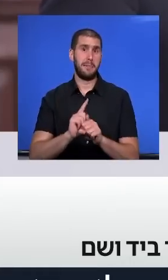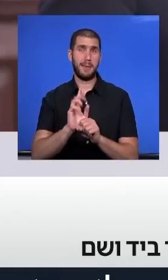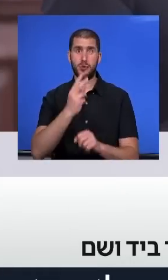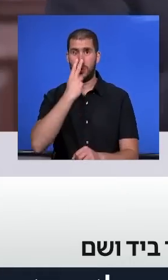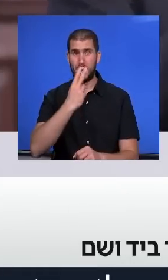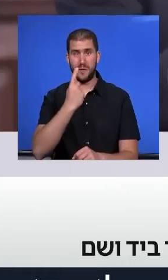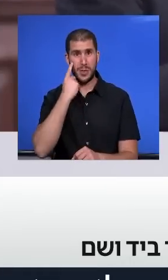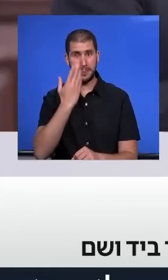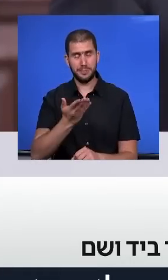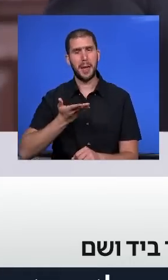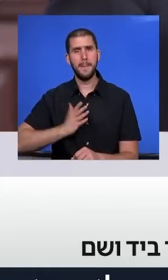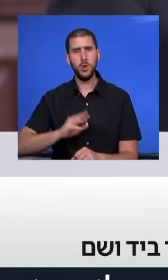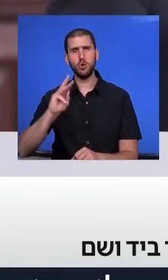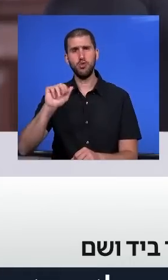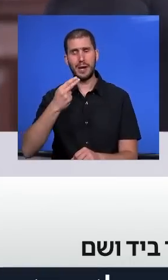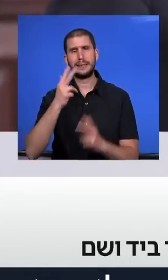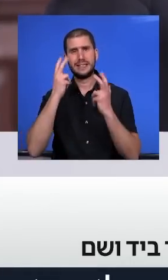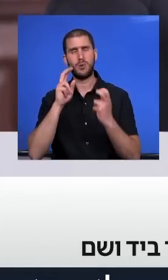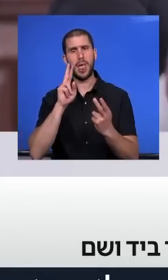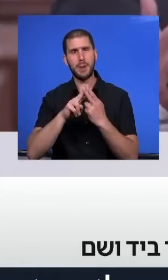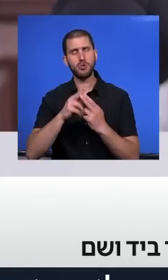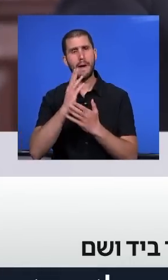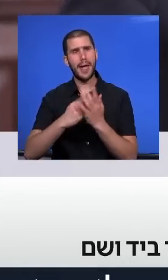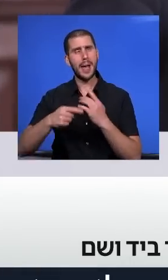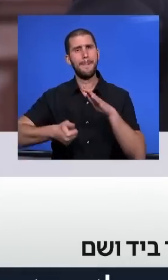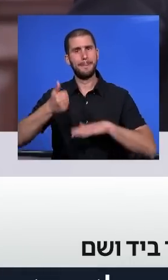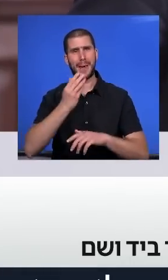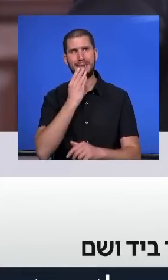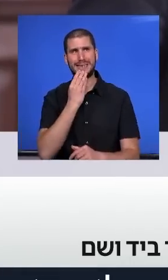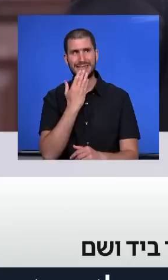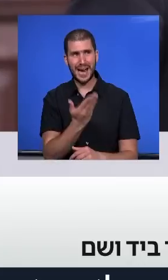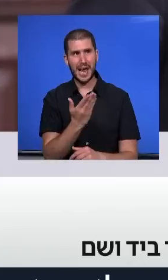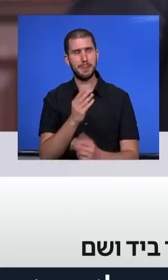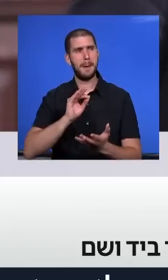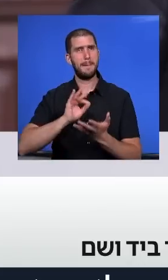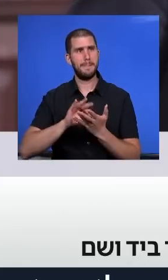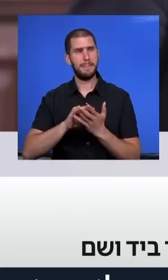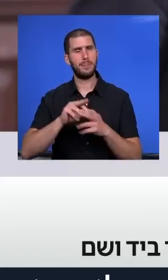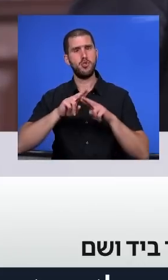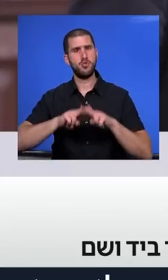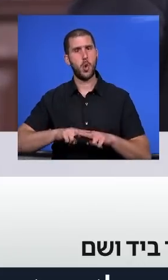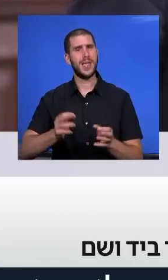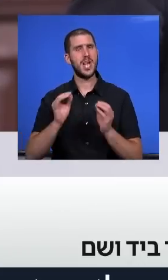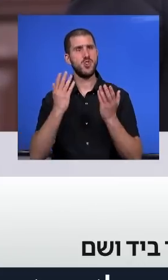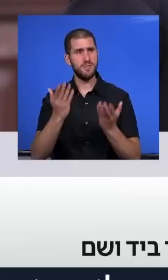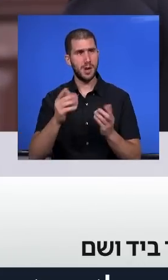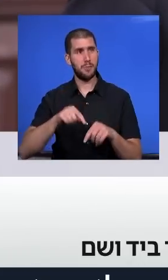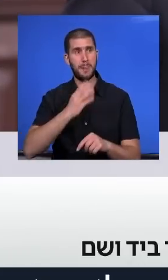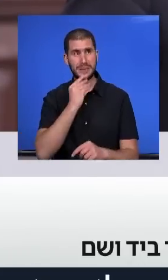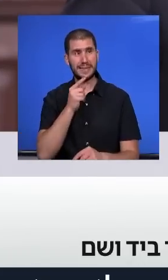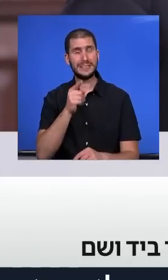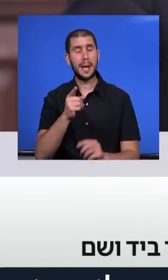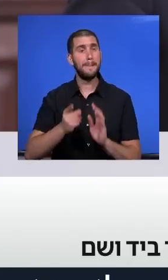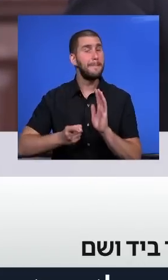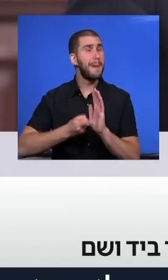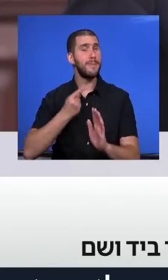יודעים, בנו של השאה צפוי להיפגש עם כמה בכירים ישראלים במהלך שהותו הרשמית כאן בישראל. זאת תהיה הפעם